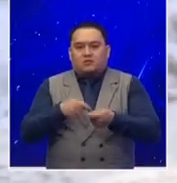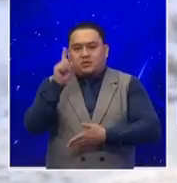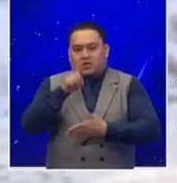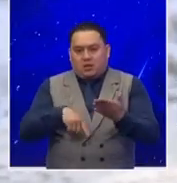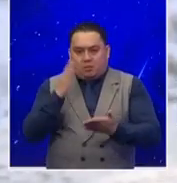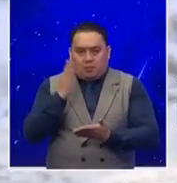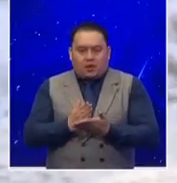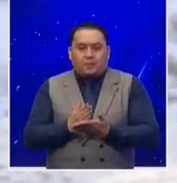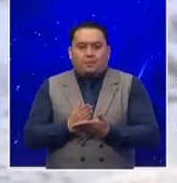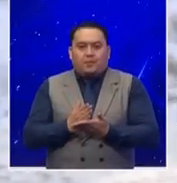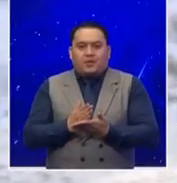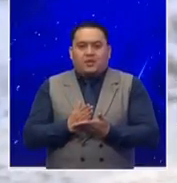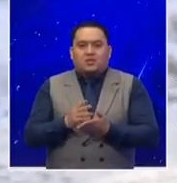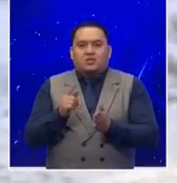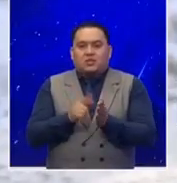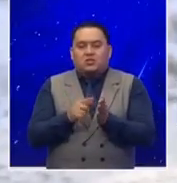бар.